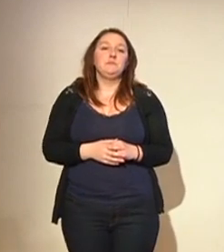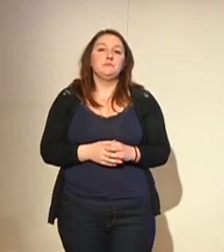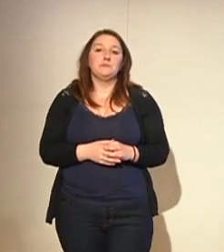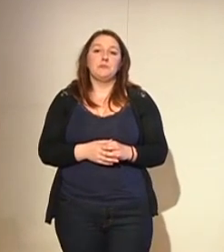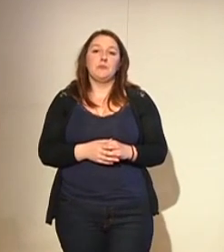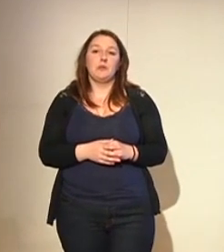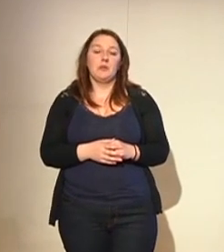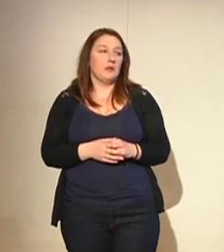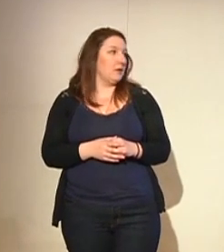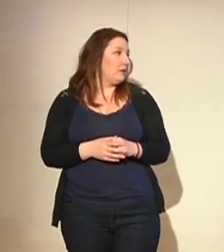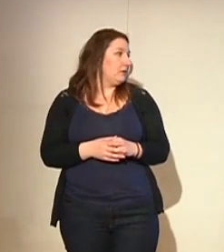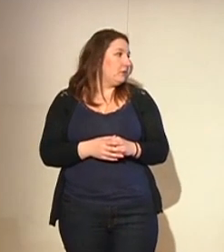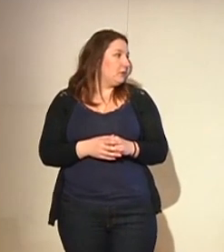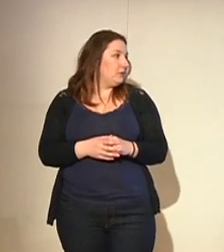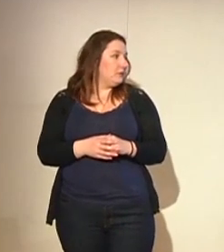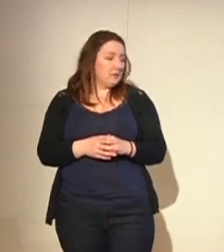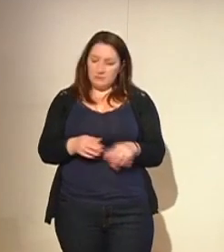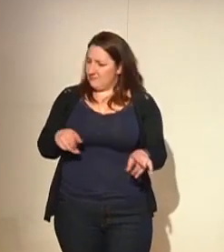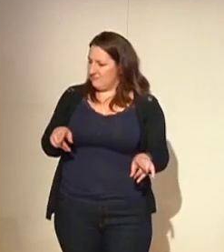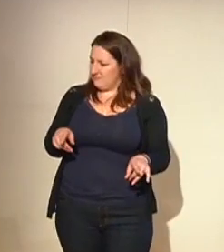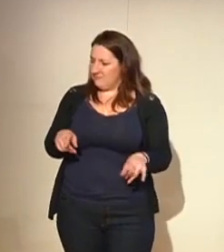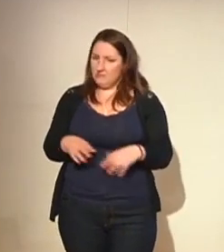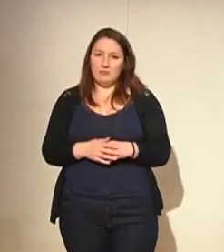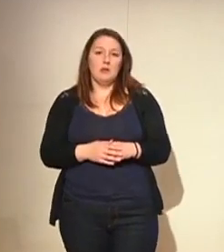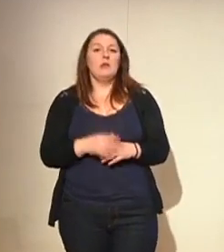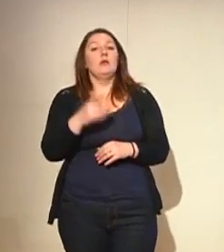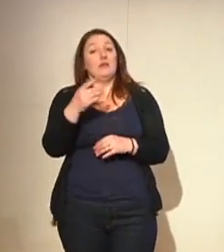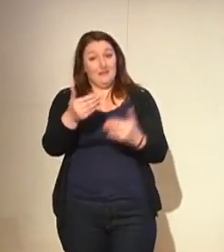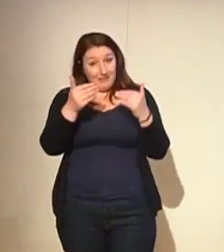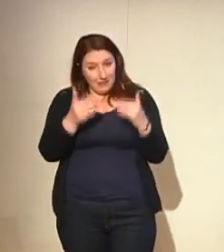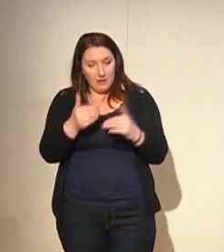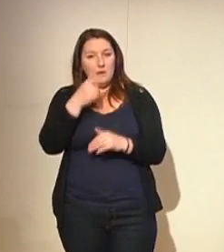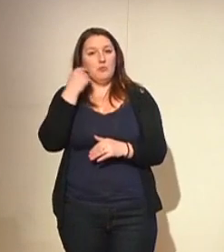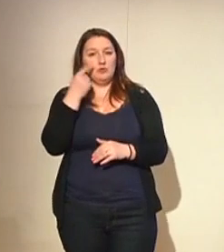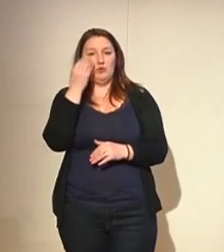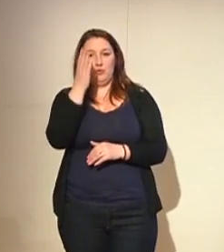Philippi làdessus de et Monsieur